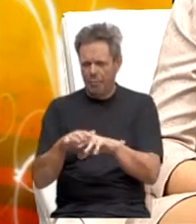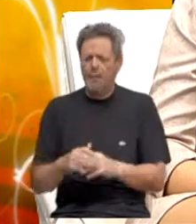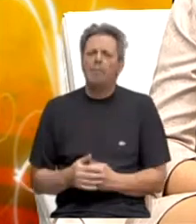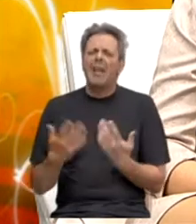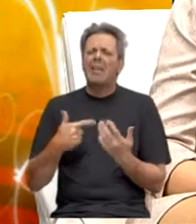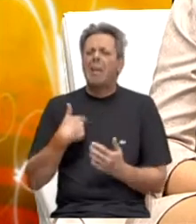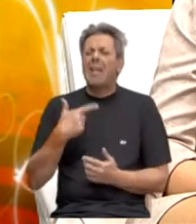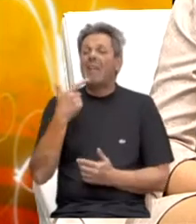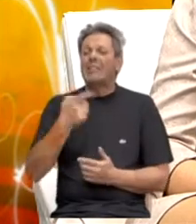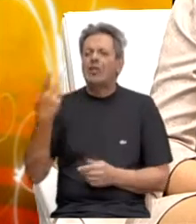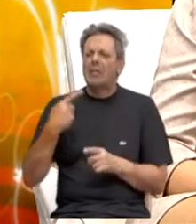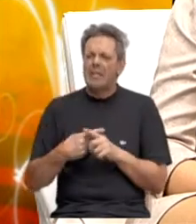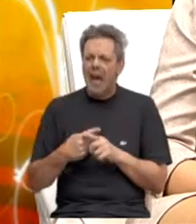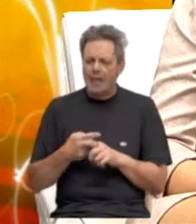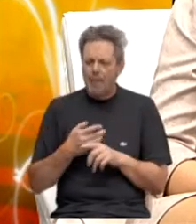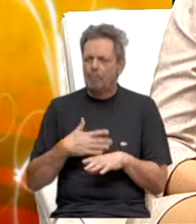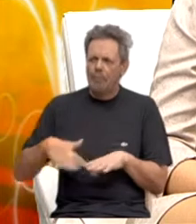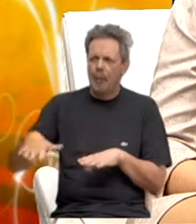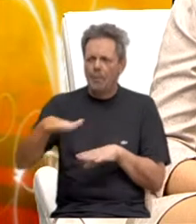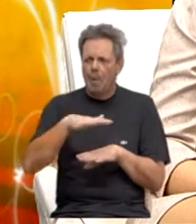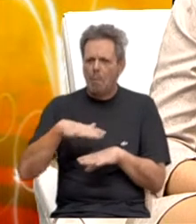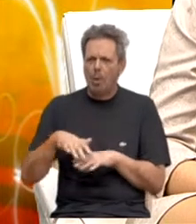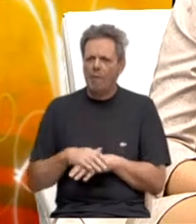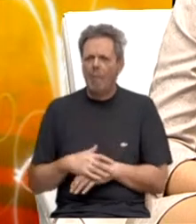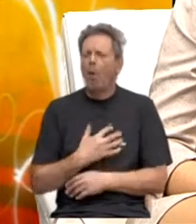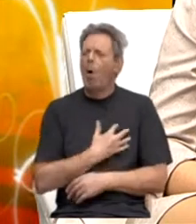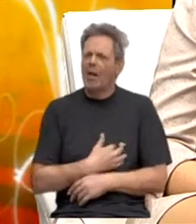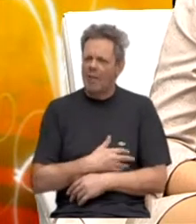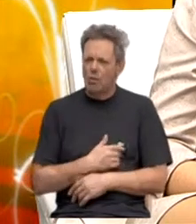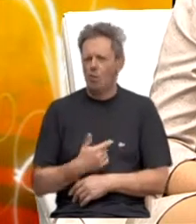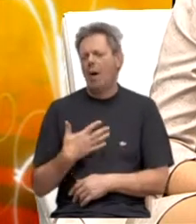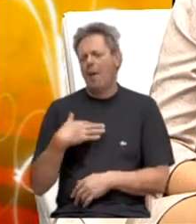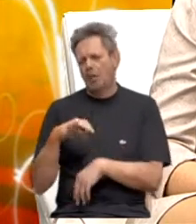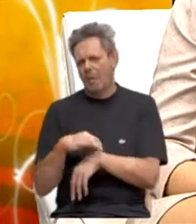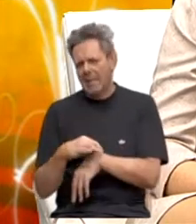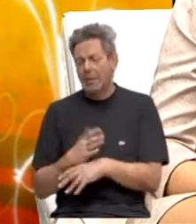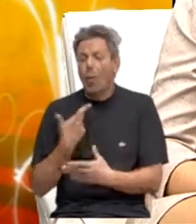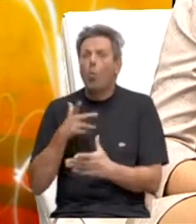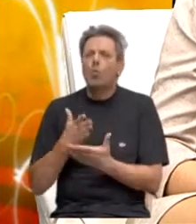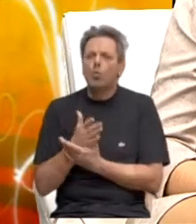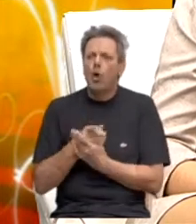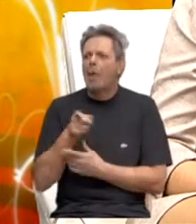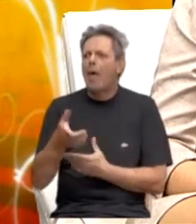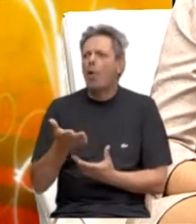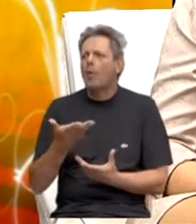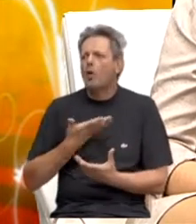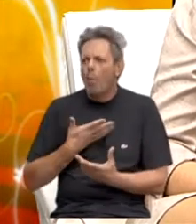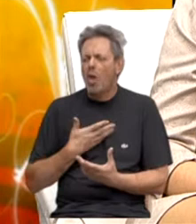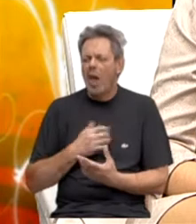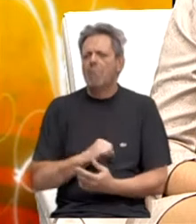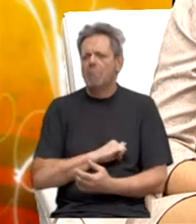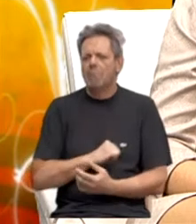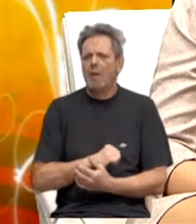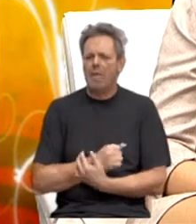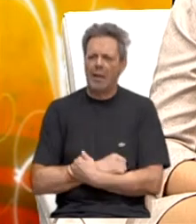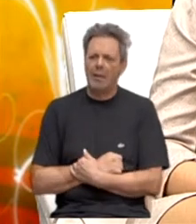zapravo 24 sata pokrivamo Hrvatsku, naše pacijente, u slučaju da neko od njih dobije akutni infarkt